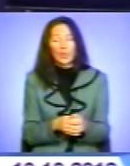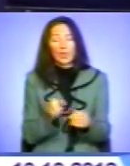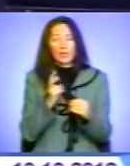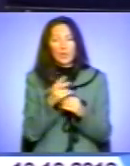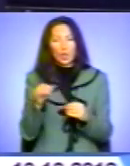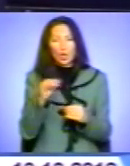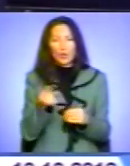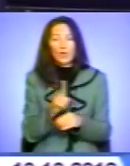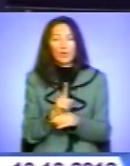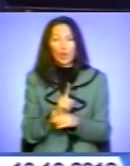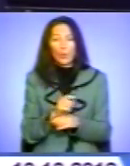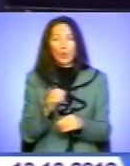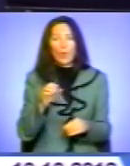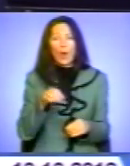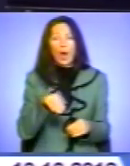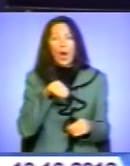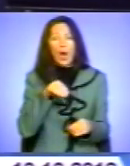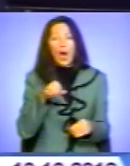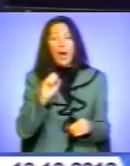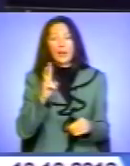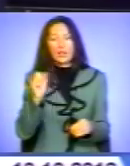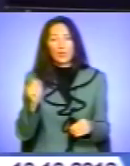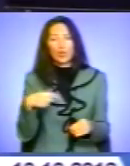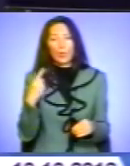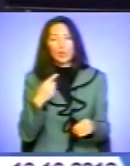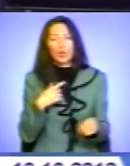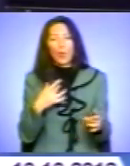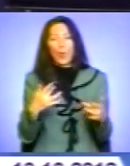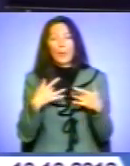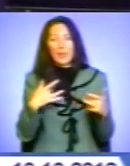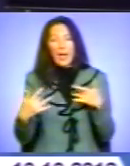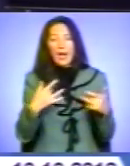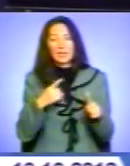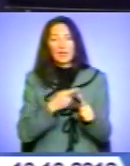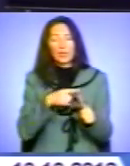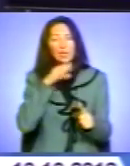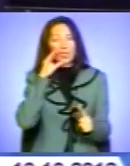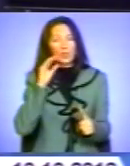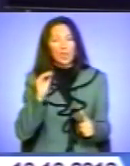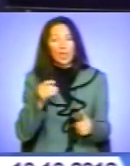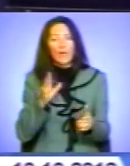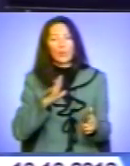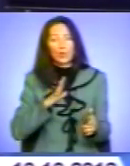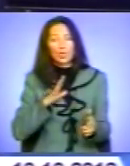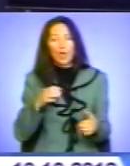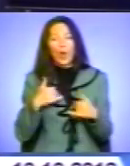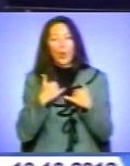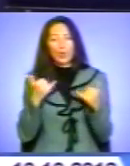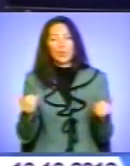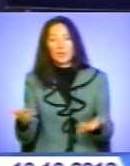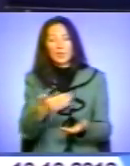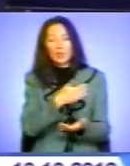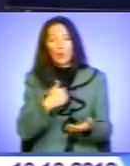12 жовтня в Тернопільському академічному обласному українському драматичному театрі імені Тараса Шевченка відбудеться урочисте зібрання громадськості краю